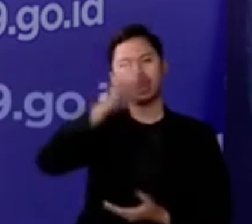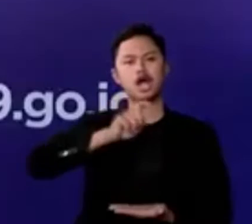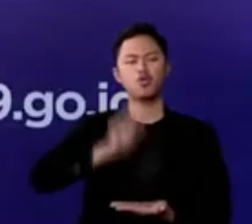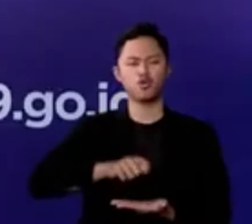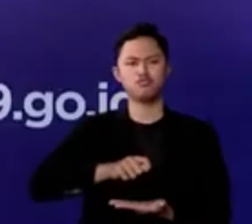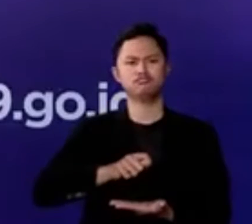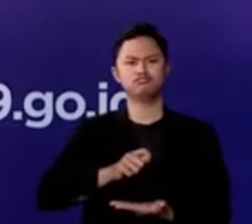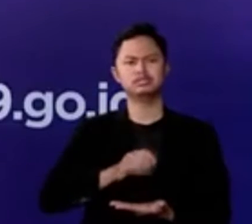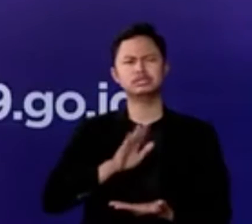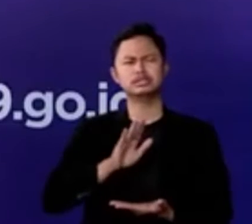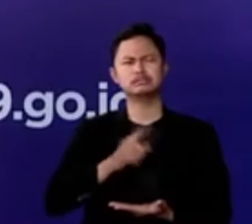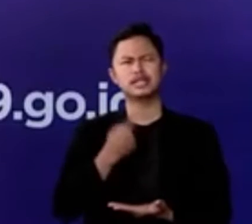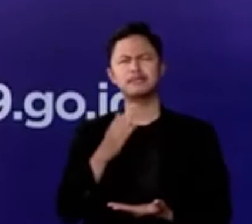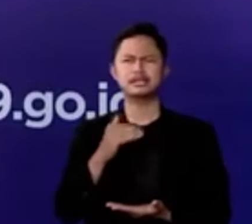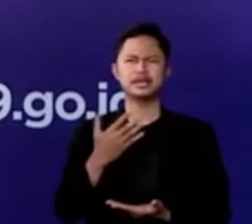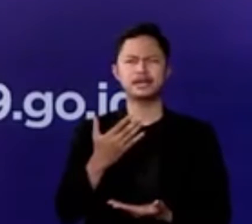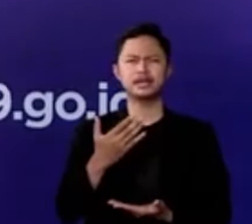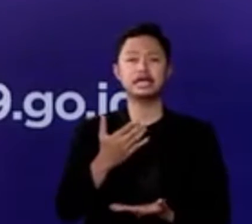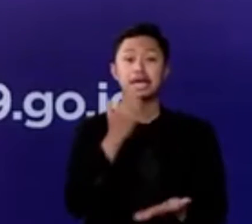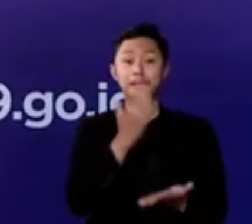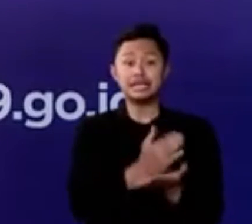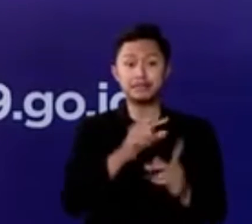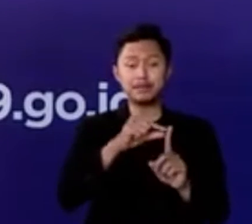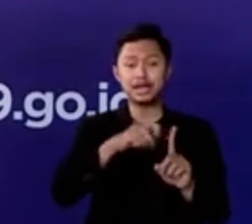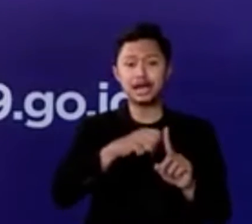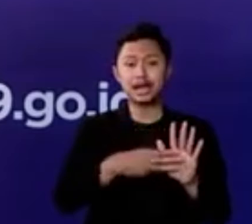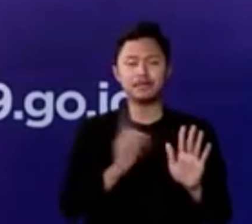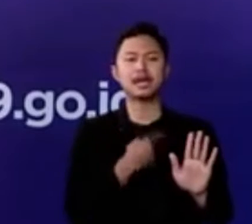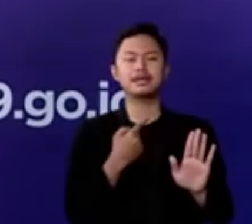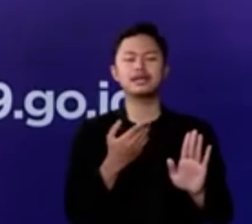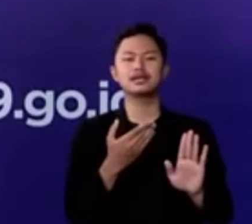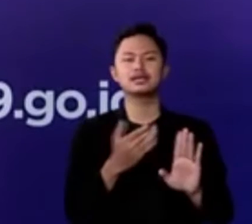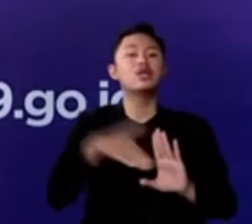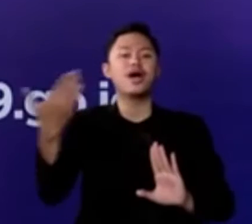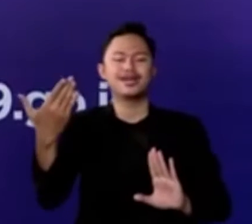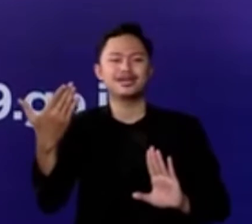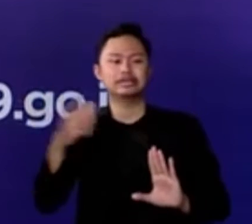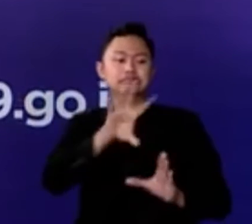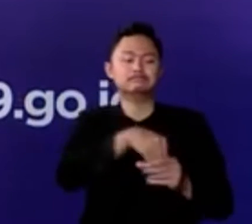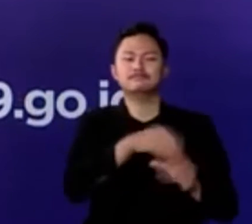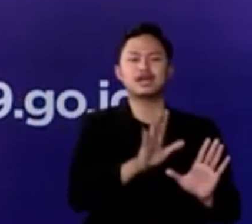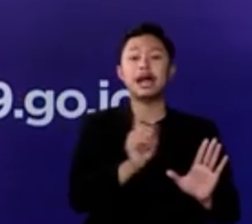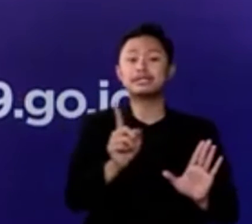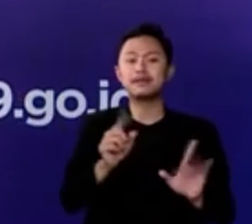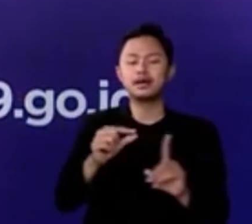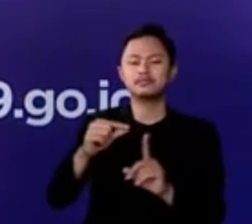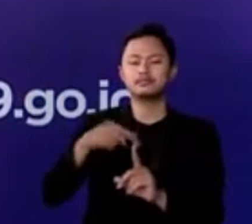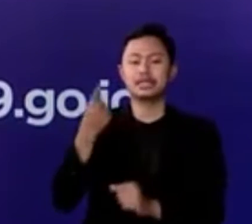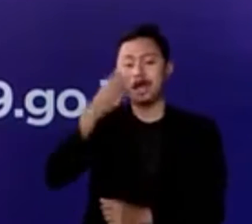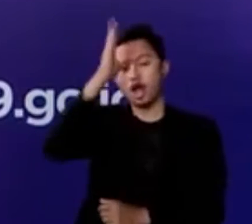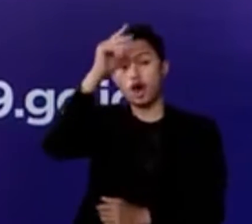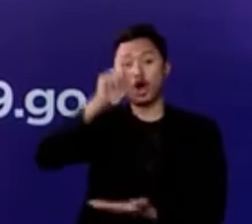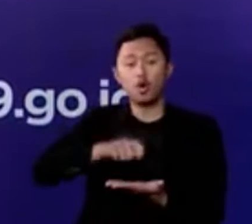dari kebijakan ppkm itu gitu kan karena eh kita dianggap harus